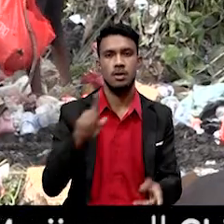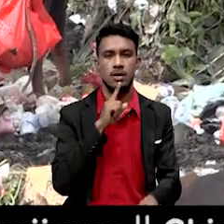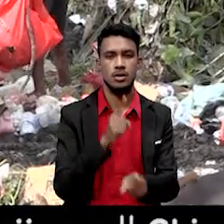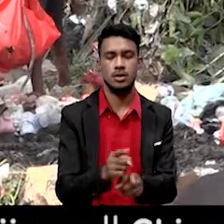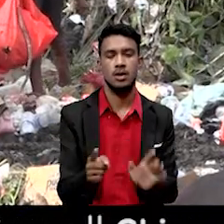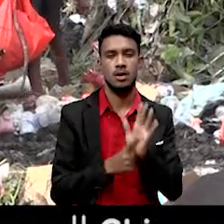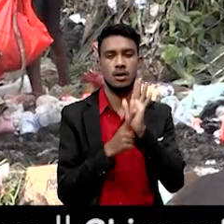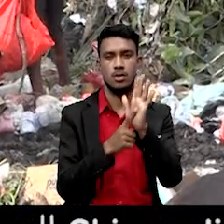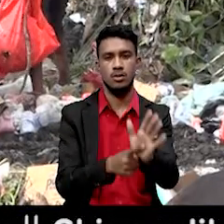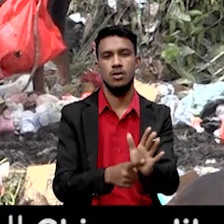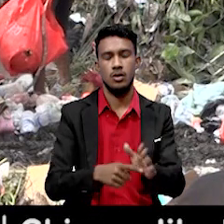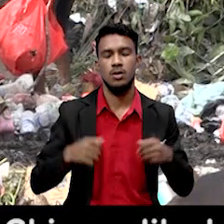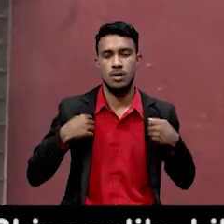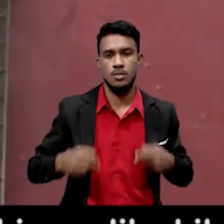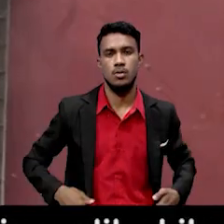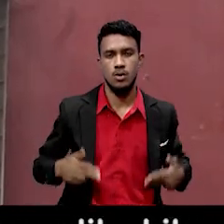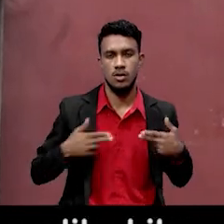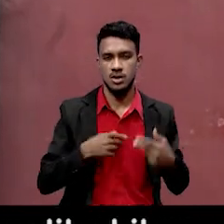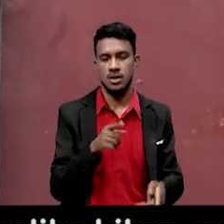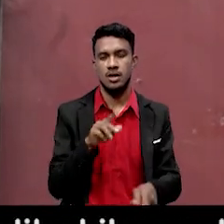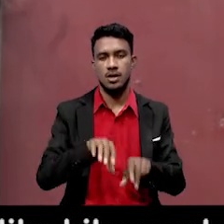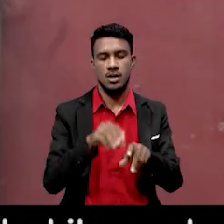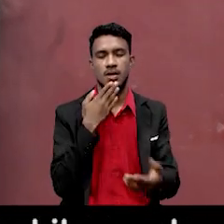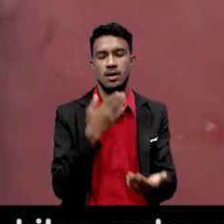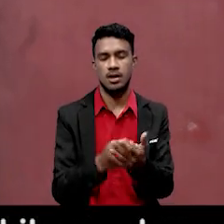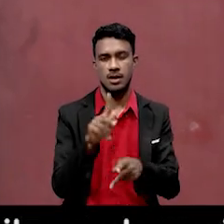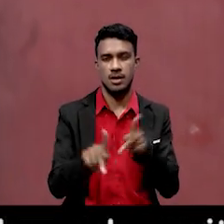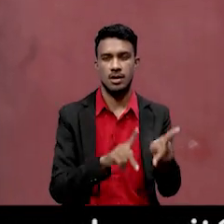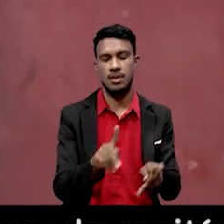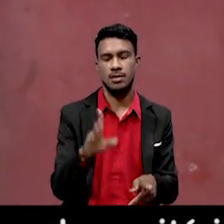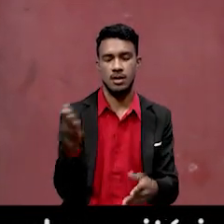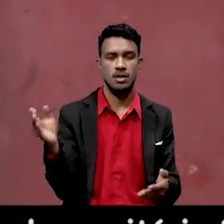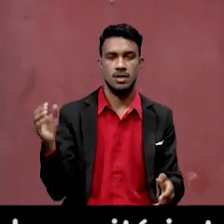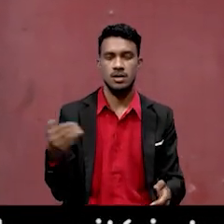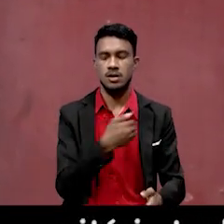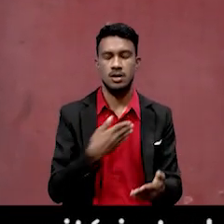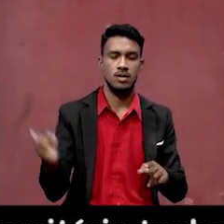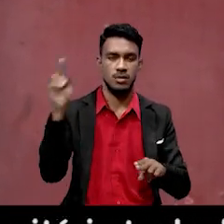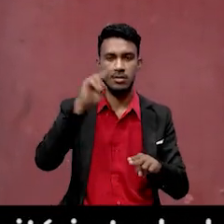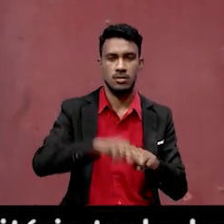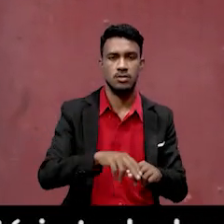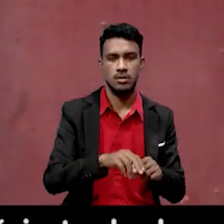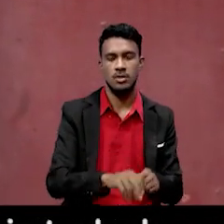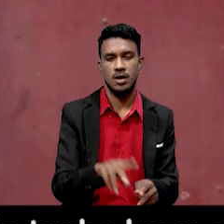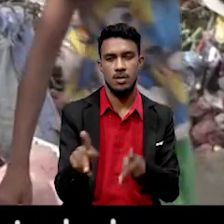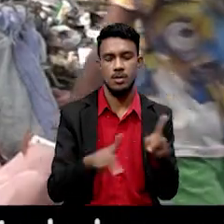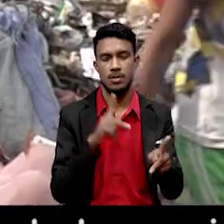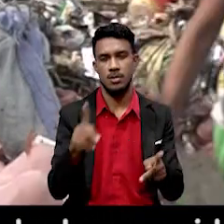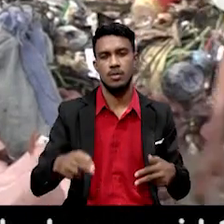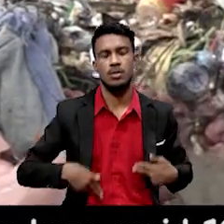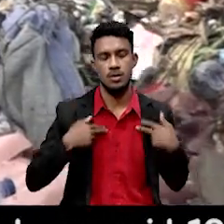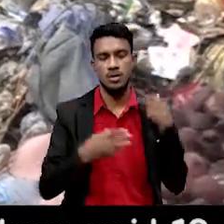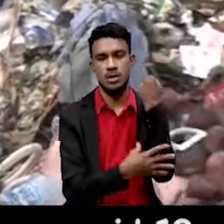hatudu, moris diak povo niang, sedau katinzi tamba iha linya nasional Morris kiat niang nebe